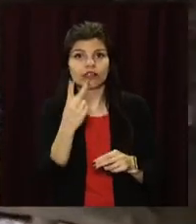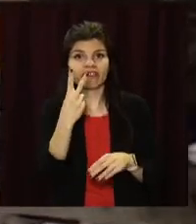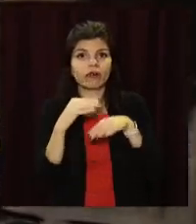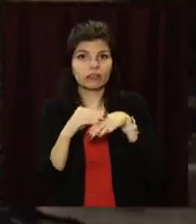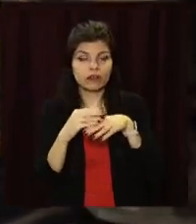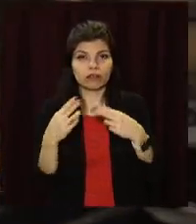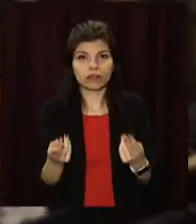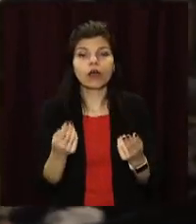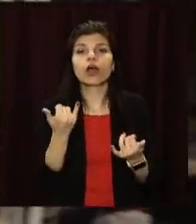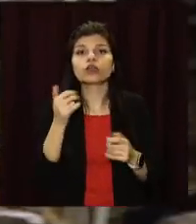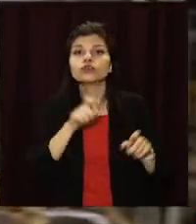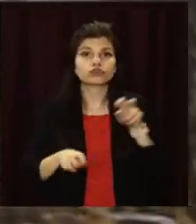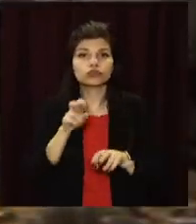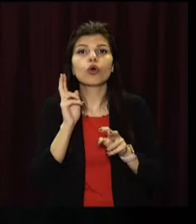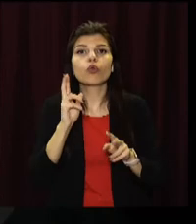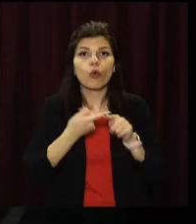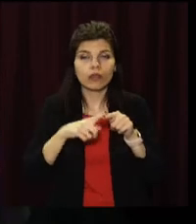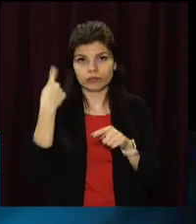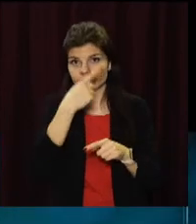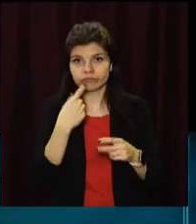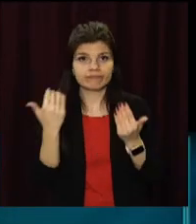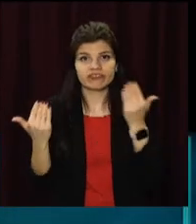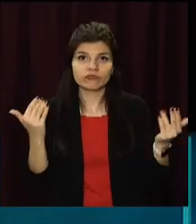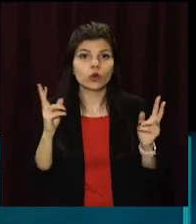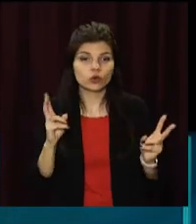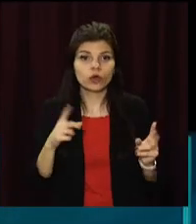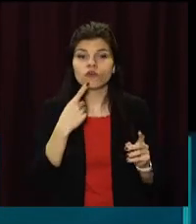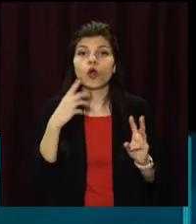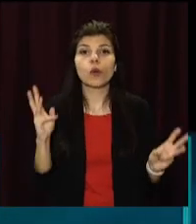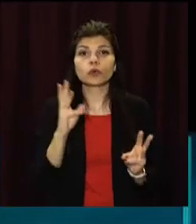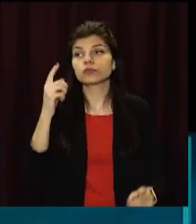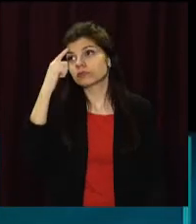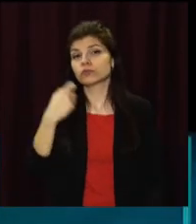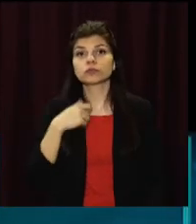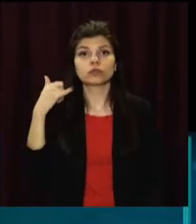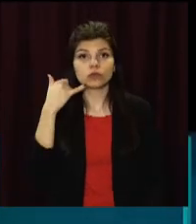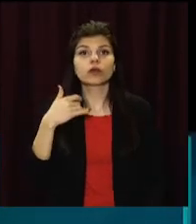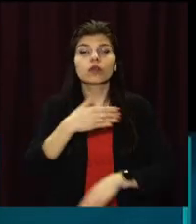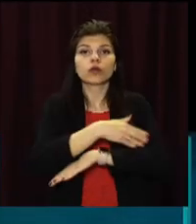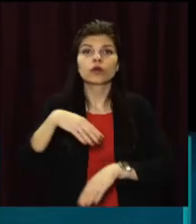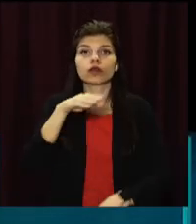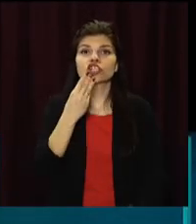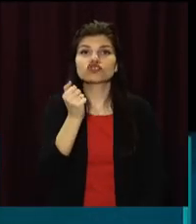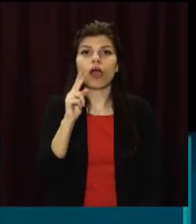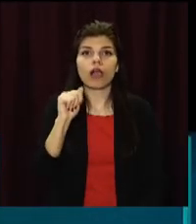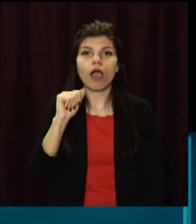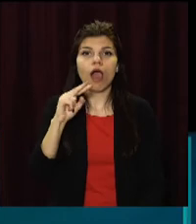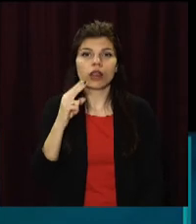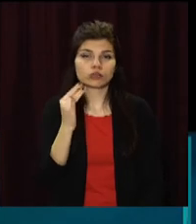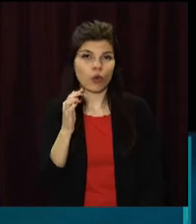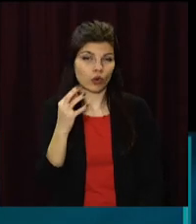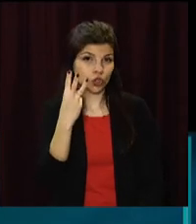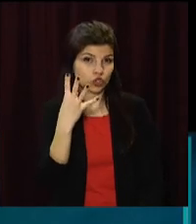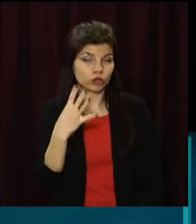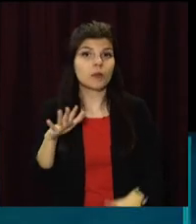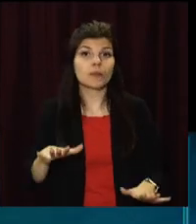Їхні особи встановлюють. Поступило повідомлення про пожежу по переулку Шакальського, 34. По місці прибуття